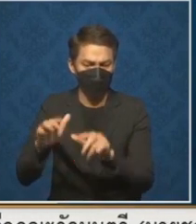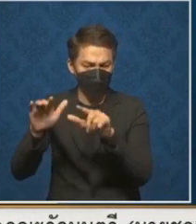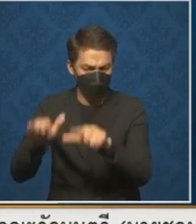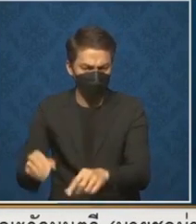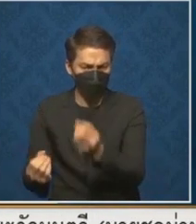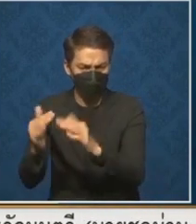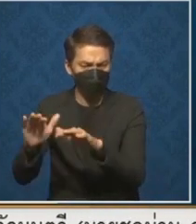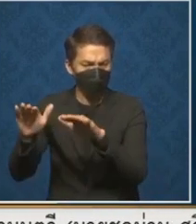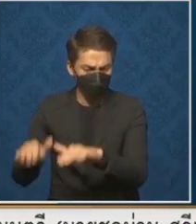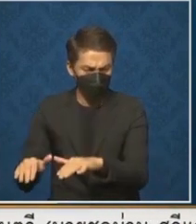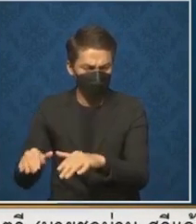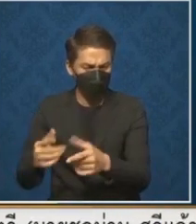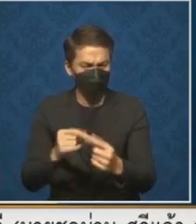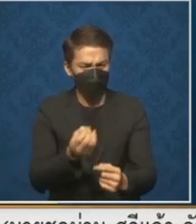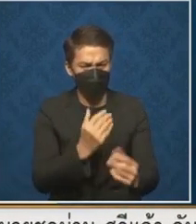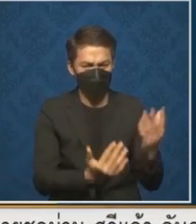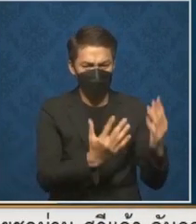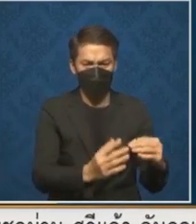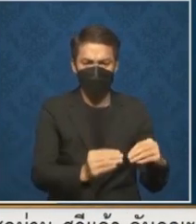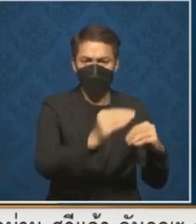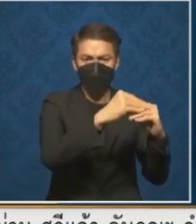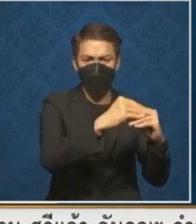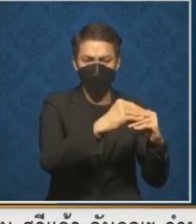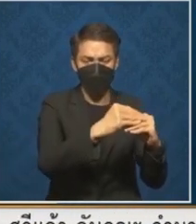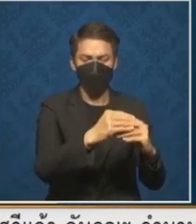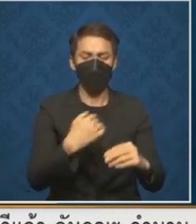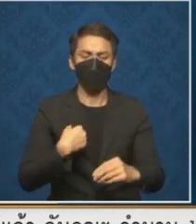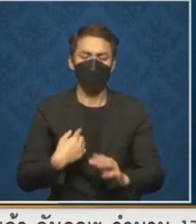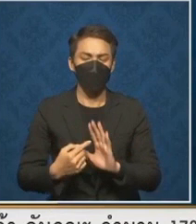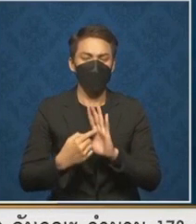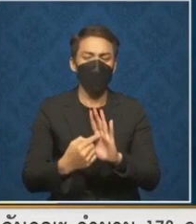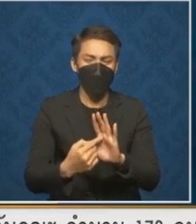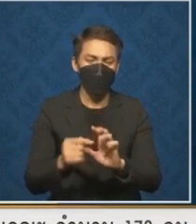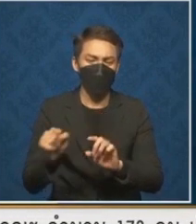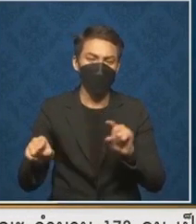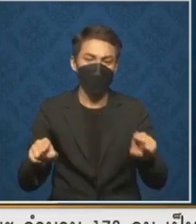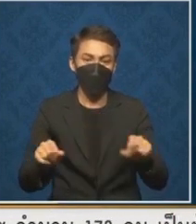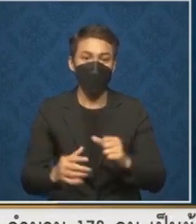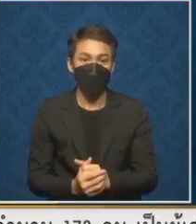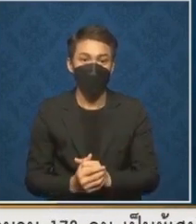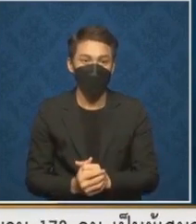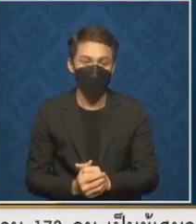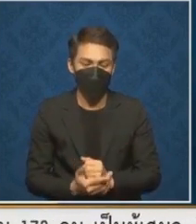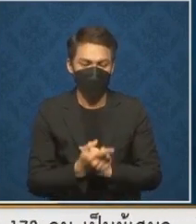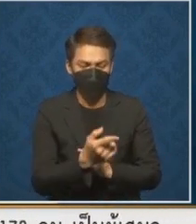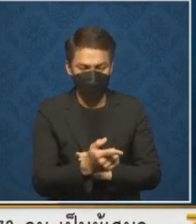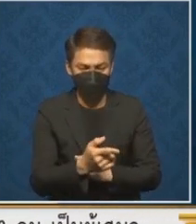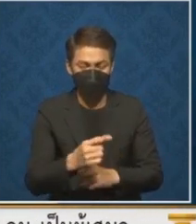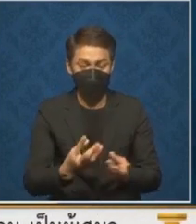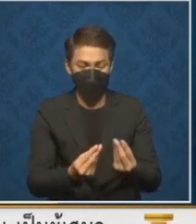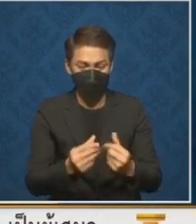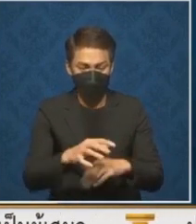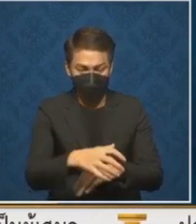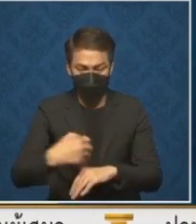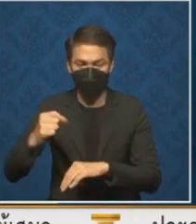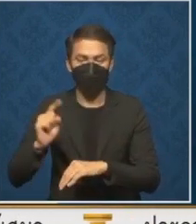้บอกป่ารถอัี้คือหนึ่งในตัวอย่างเพราอะไรไครับเพระถิงที่ท่านไปได้